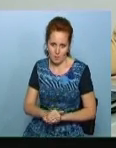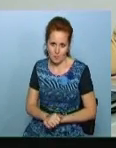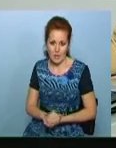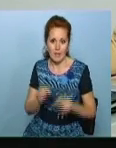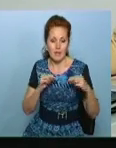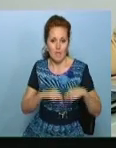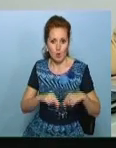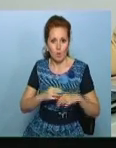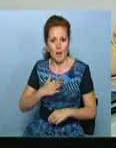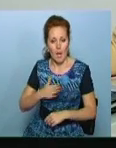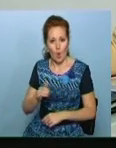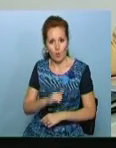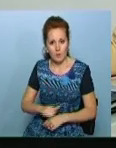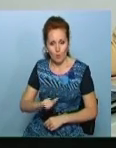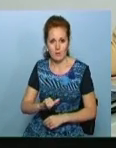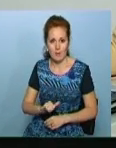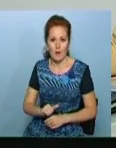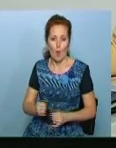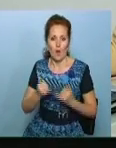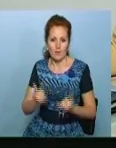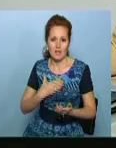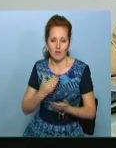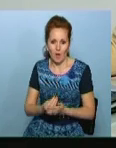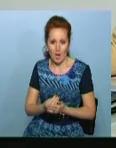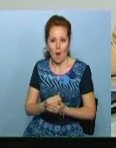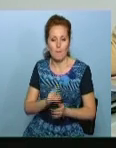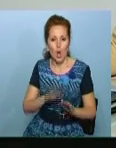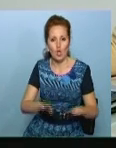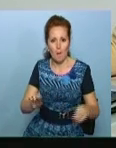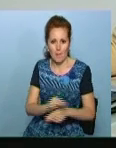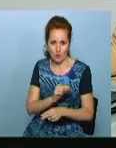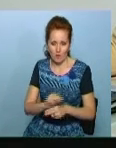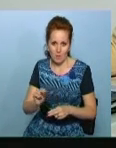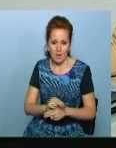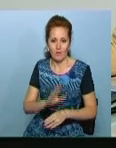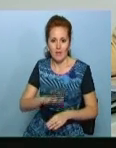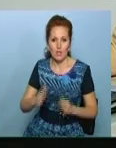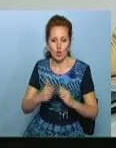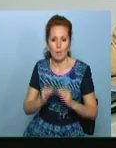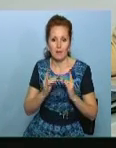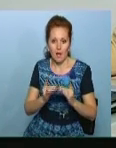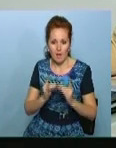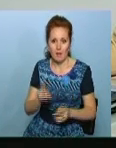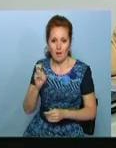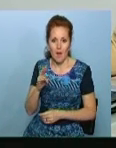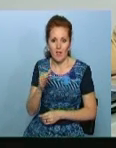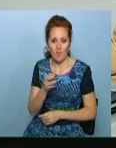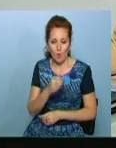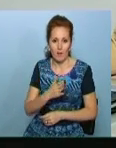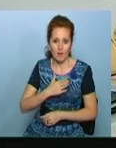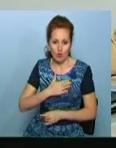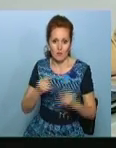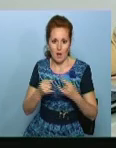Сотрудники моей Удмуртии навестили своих подопечных. Шефство над воспитанниками детского дома-интерната в Канифольном наша телерадиокомпания